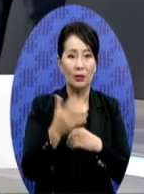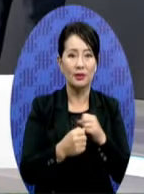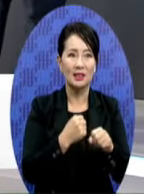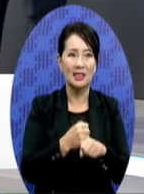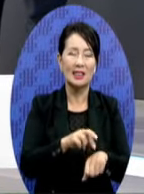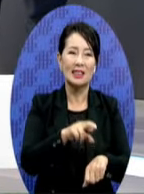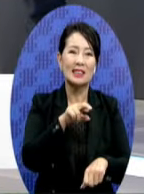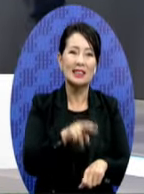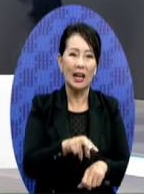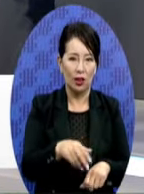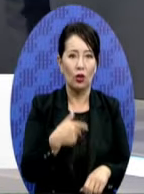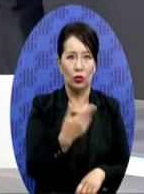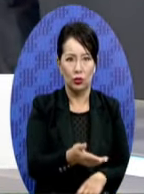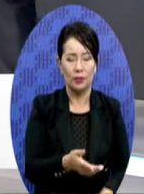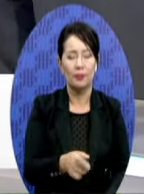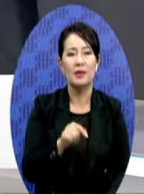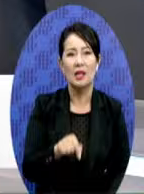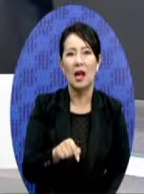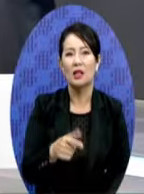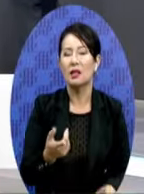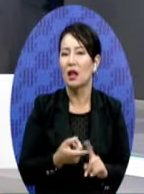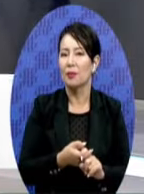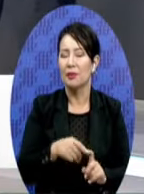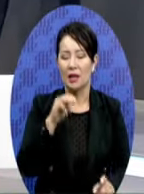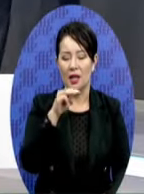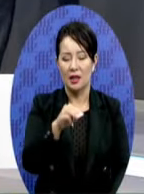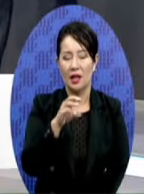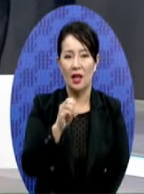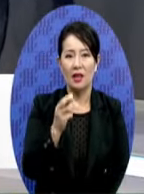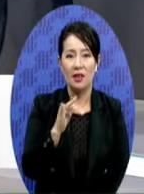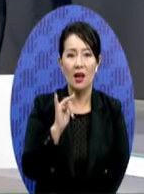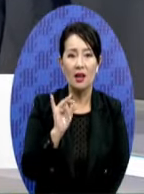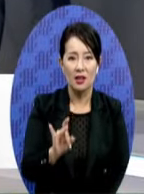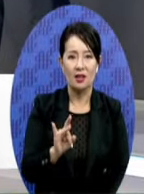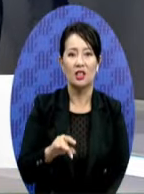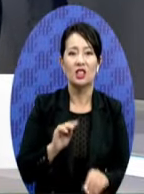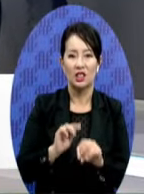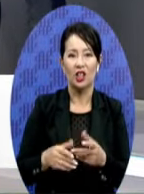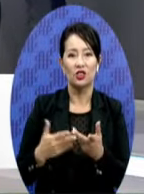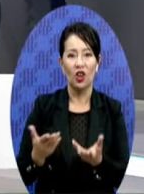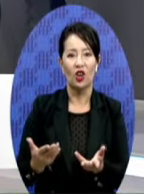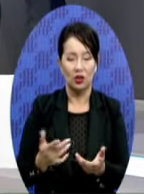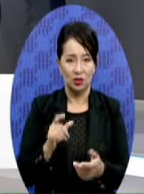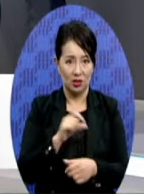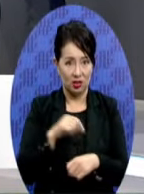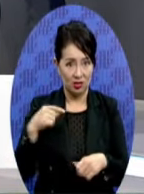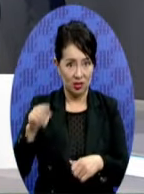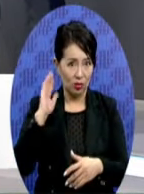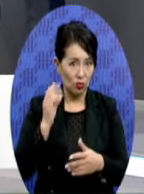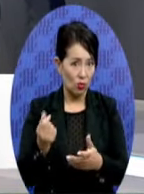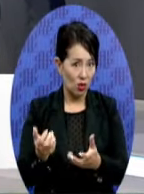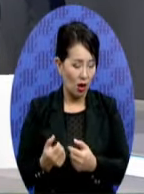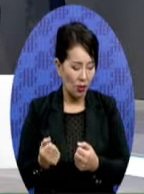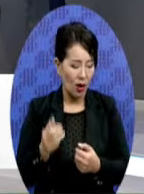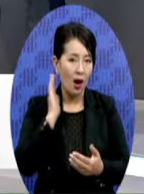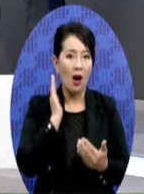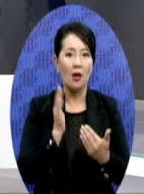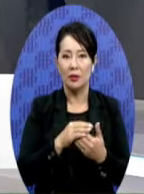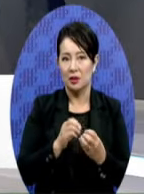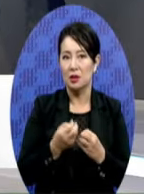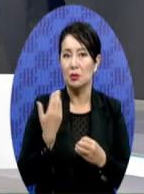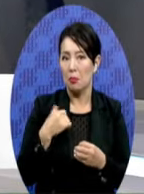тендер шалгаруулж өгнө гэдэг ингээд тухайн иргэдээс компаниас одоо мөнгө аваад ингээд авилгын гэмт хэргийг үлдэж байсан